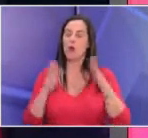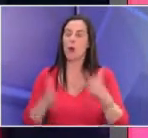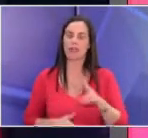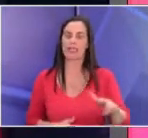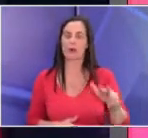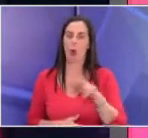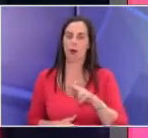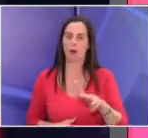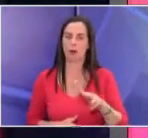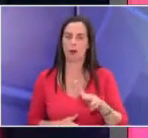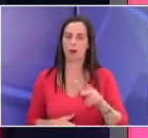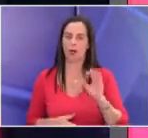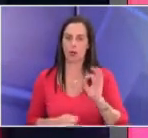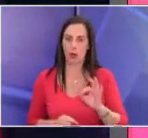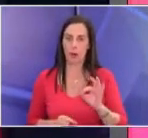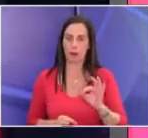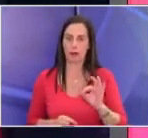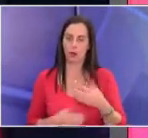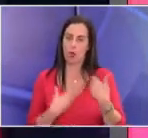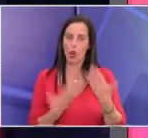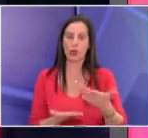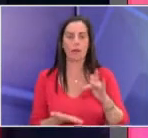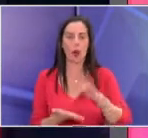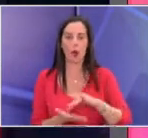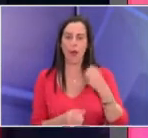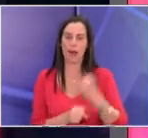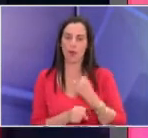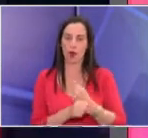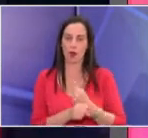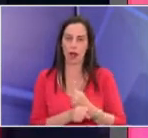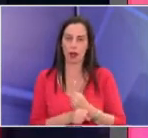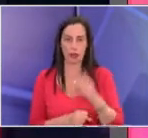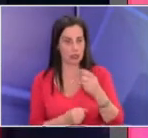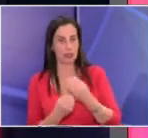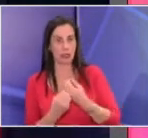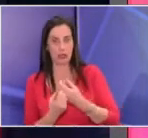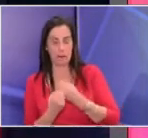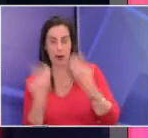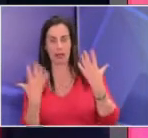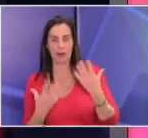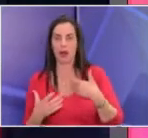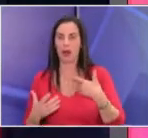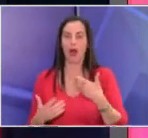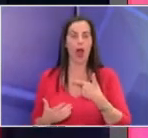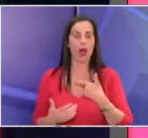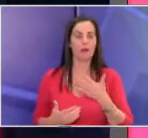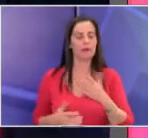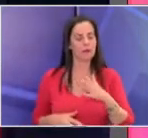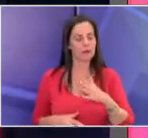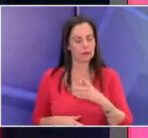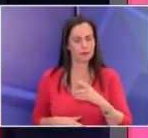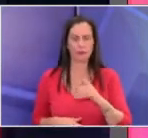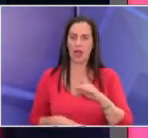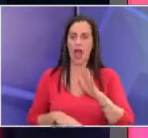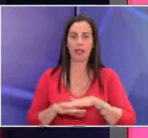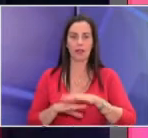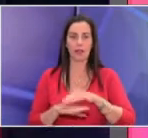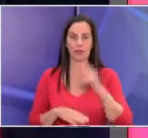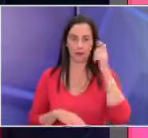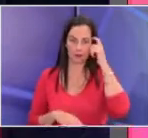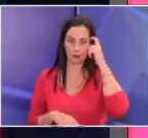הוא לא צריך לשלם מיסים וארנונה, לא לטפל בילדים, לא לשלם חובות וכנסות. וכשהם בכלא, כולם רוצים לצאת, ויש